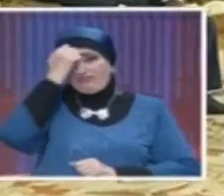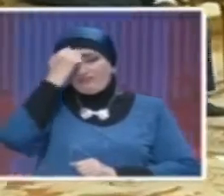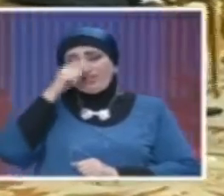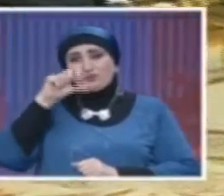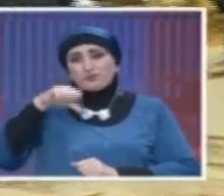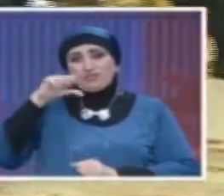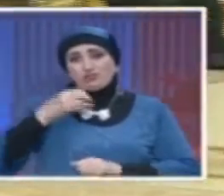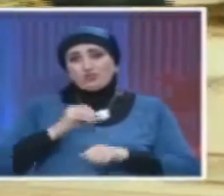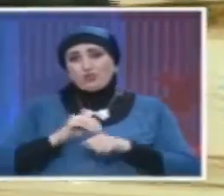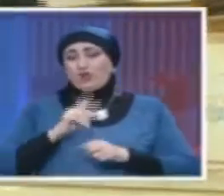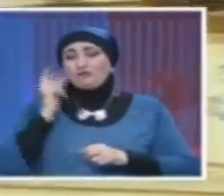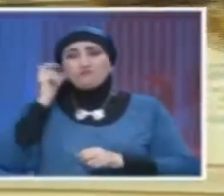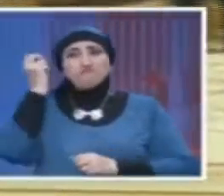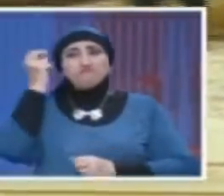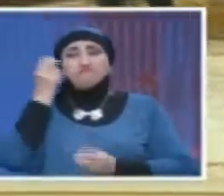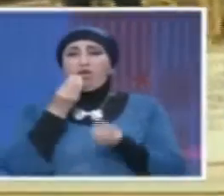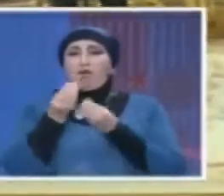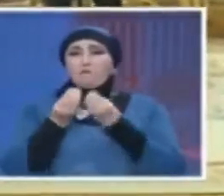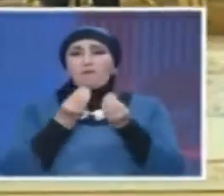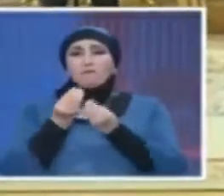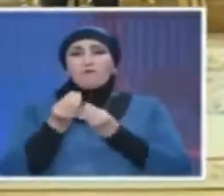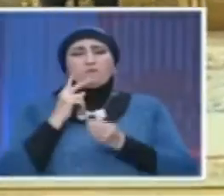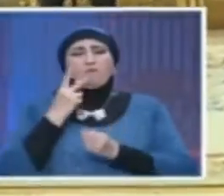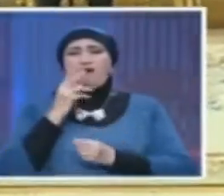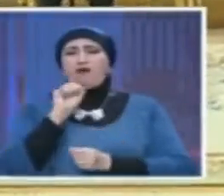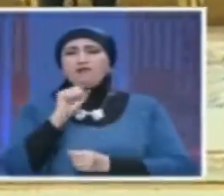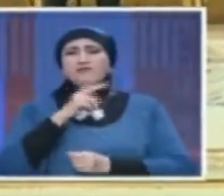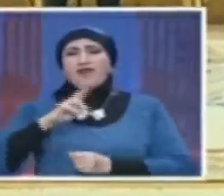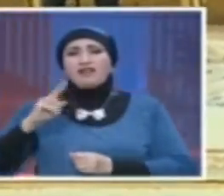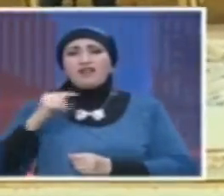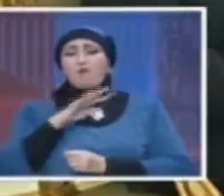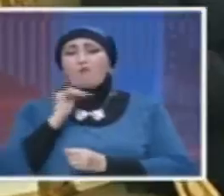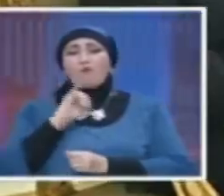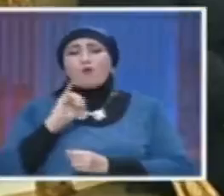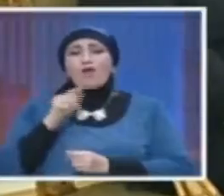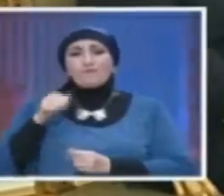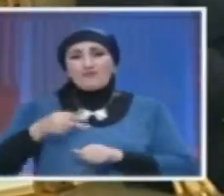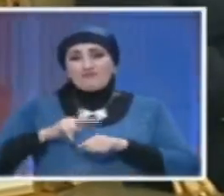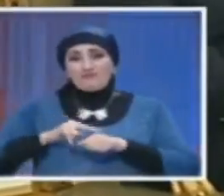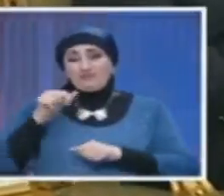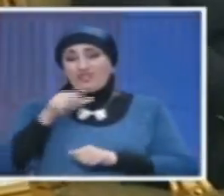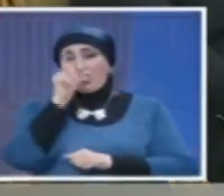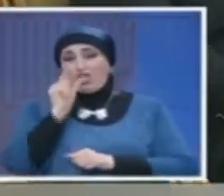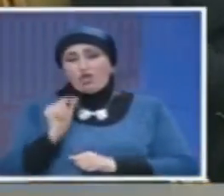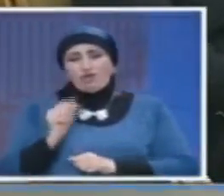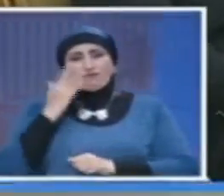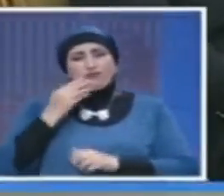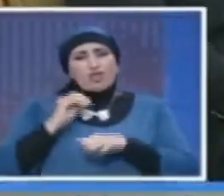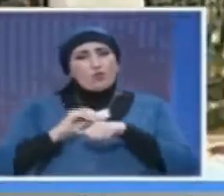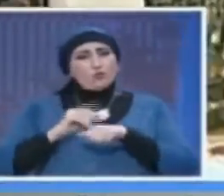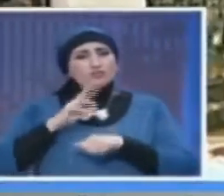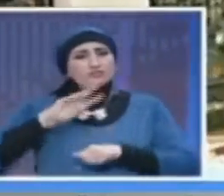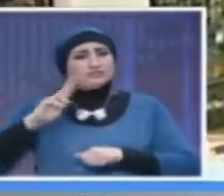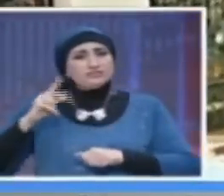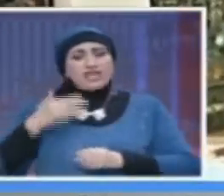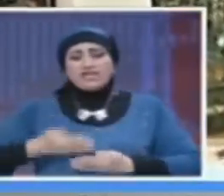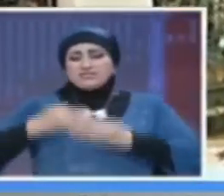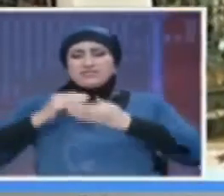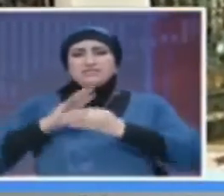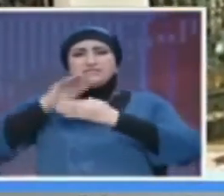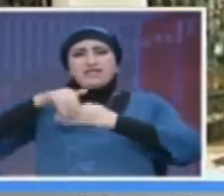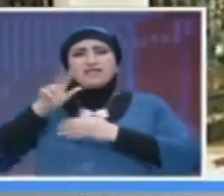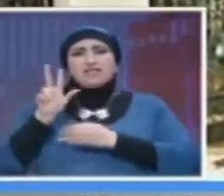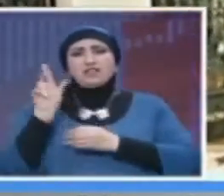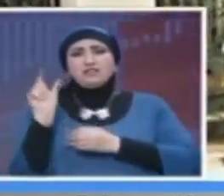شهد اللقاء تبادل وجهات النظر والرؤى بشأن عدد من القضايا الإقليمية الإفريقية، خاصة ملف سد النهضة، حيث